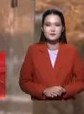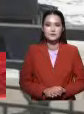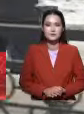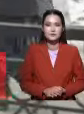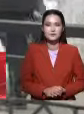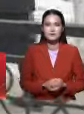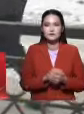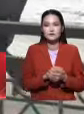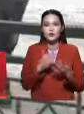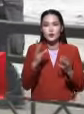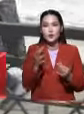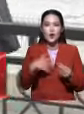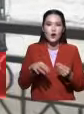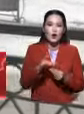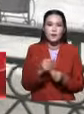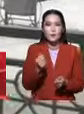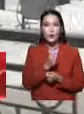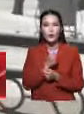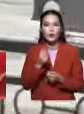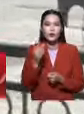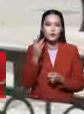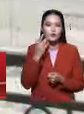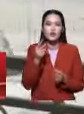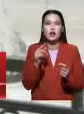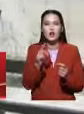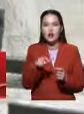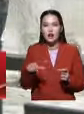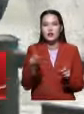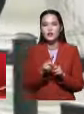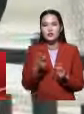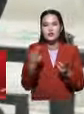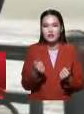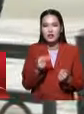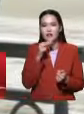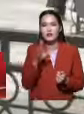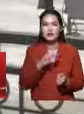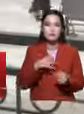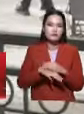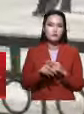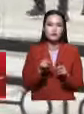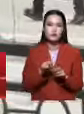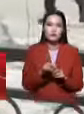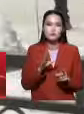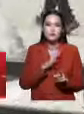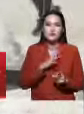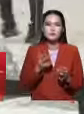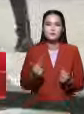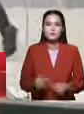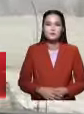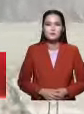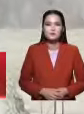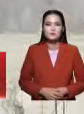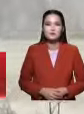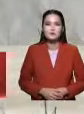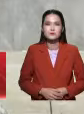Амин, рахмет. Бірақ бәрі құшақ жая қоймады, арасында түсінбей кеудемнен итергендері де болды. Сізді құшақтасын бола ма? Жоқ.